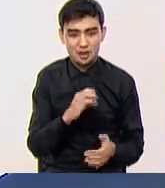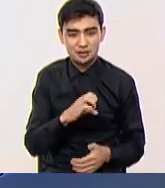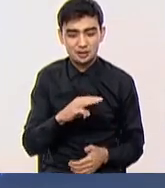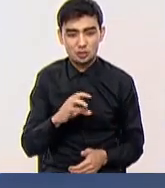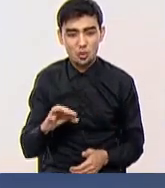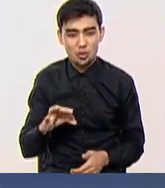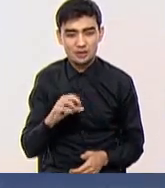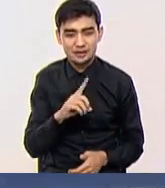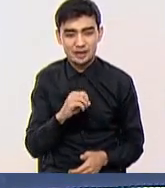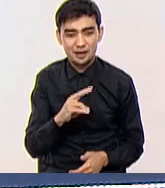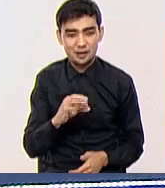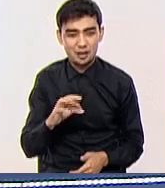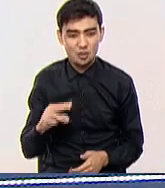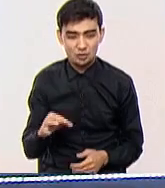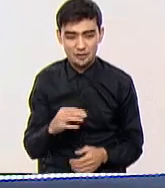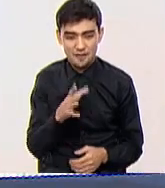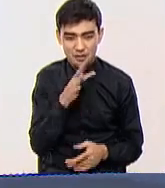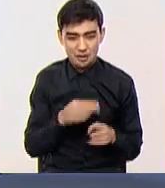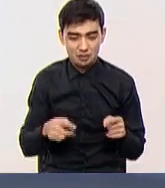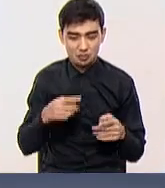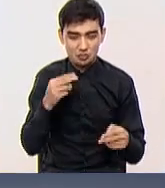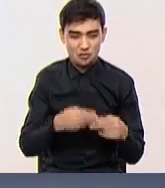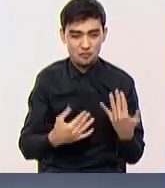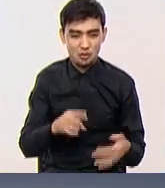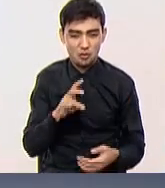AstraZeneca. Срок годности препарата истек еще в ноябре.